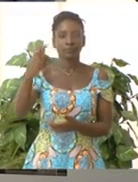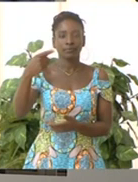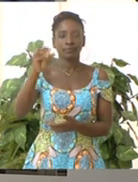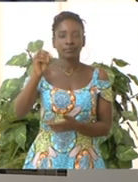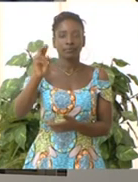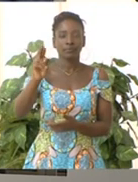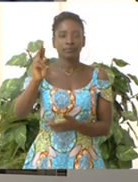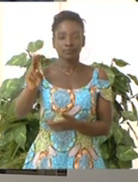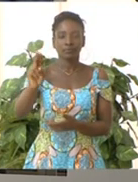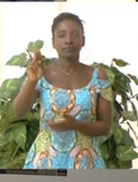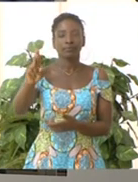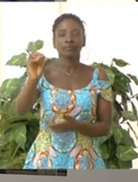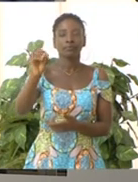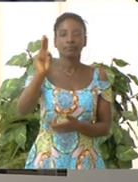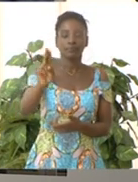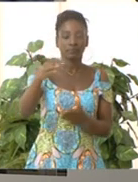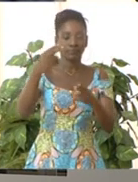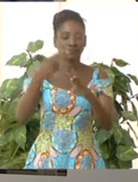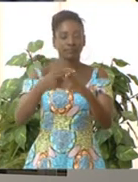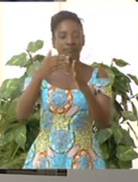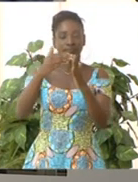inscrit 36